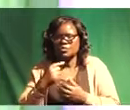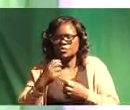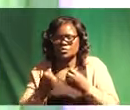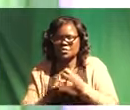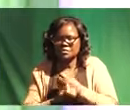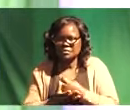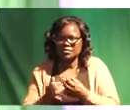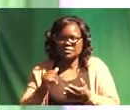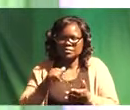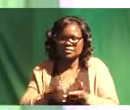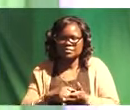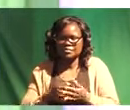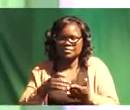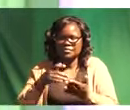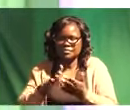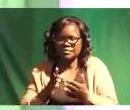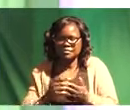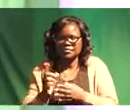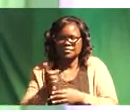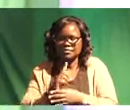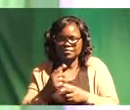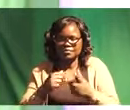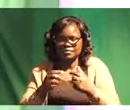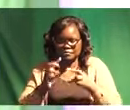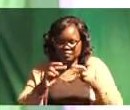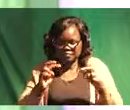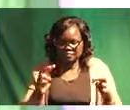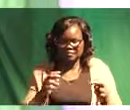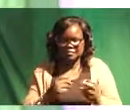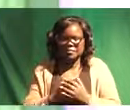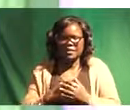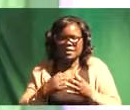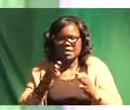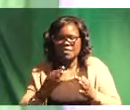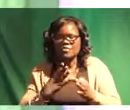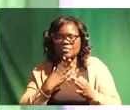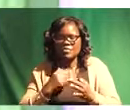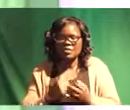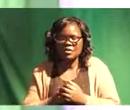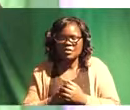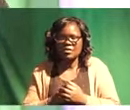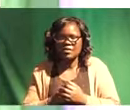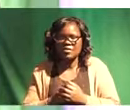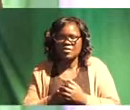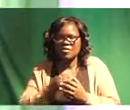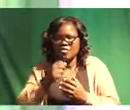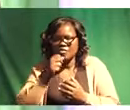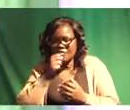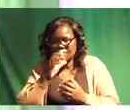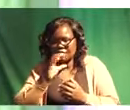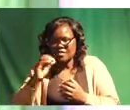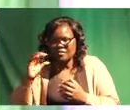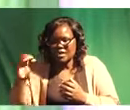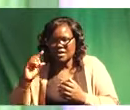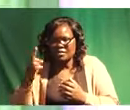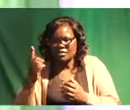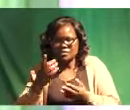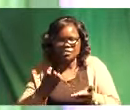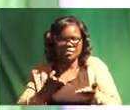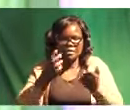niwaeleze, tunatuma waziri akuja achunguze. Kama mtahitaji milioni 500 ingine ku upgrade hiyo